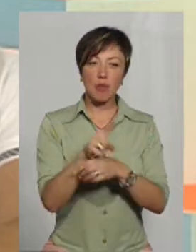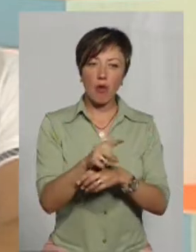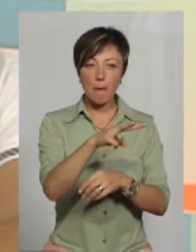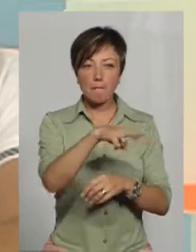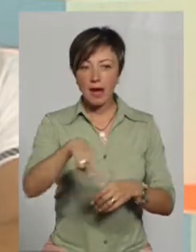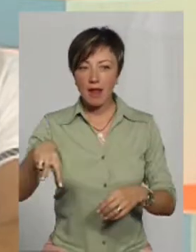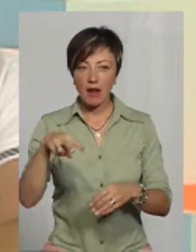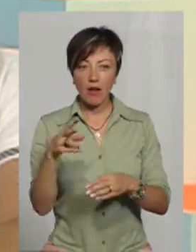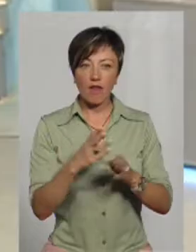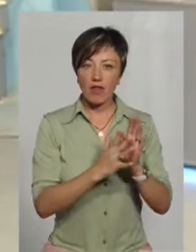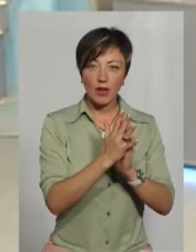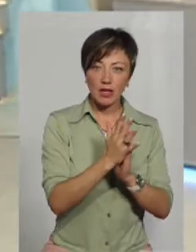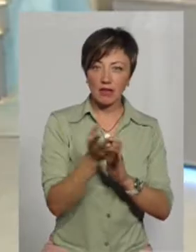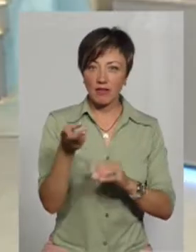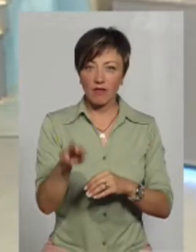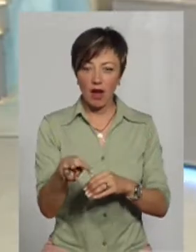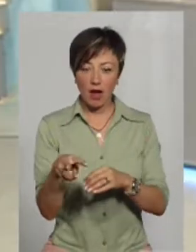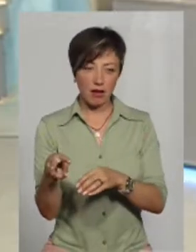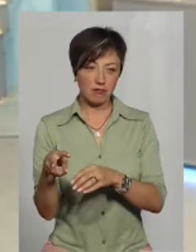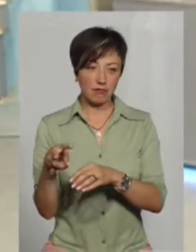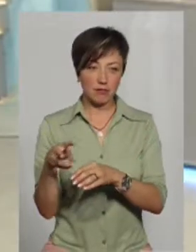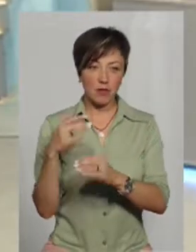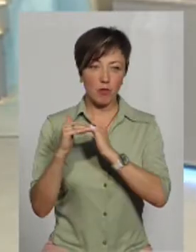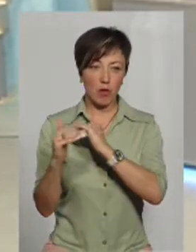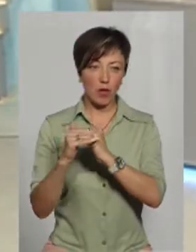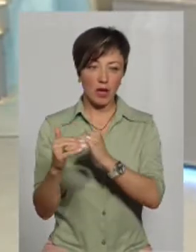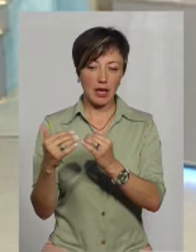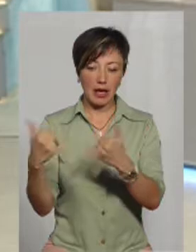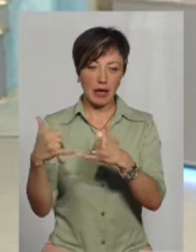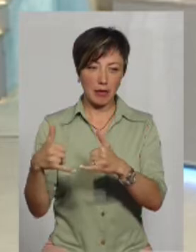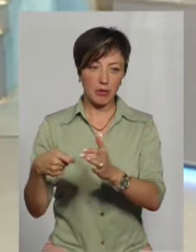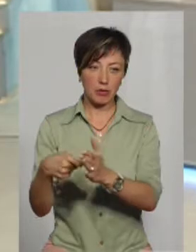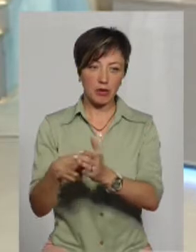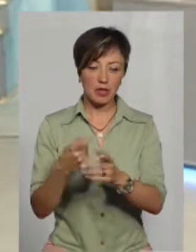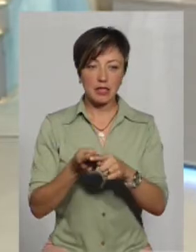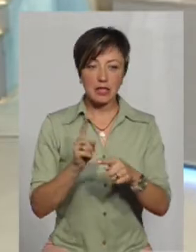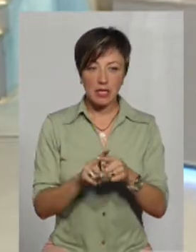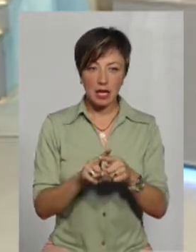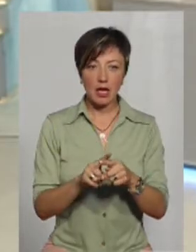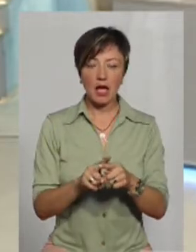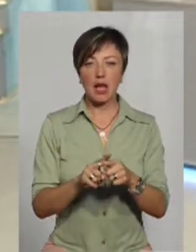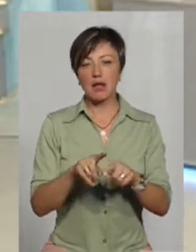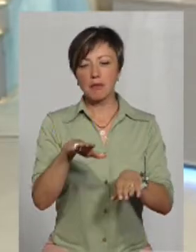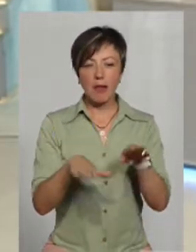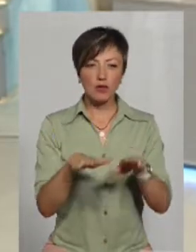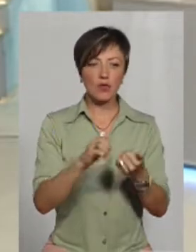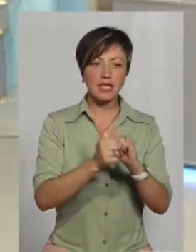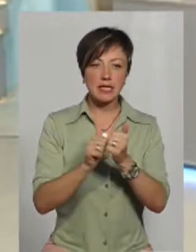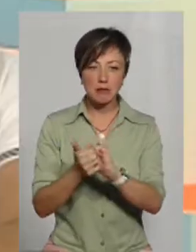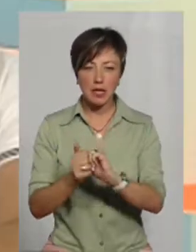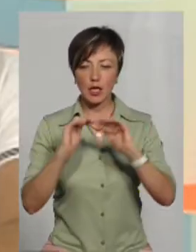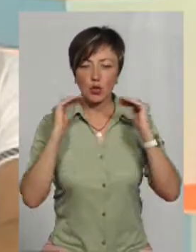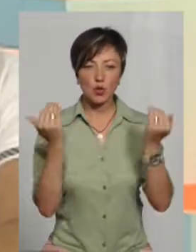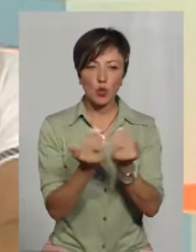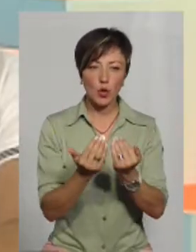щоб ви не вирощували органічно і збоку в себе на своєму полі так само сипали хімію, наприклад. Це збалансована зміна, буферні зони